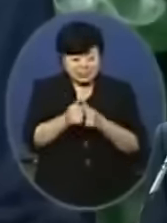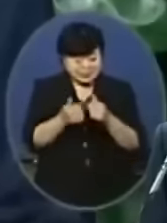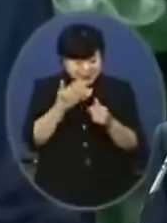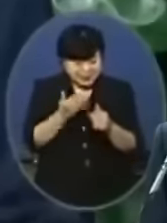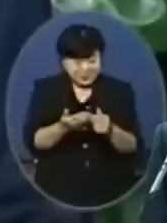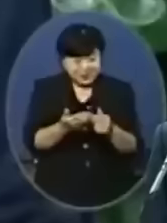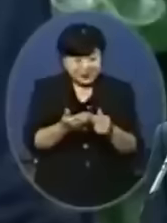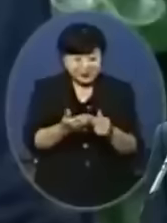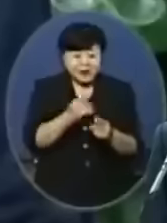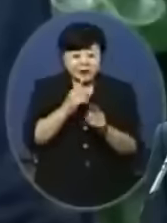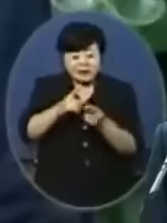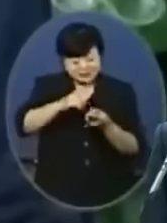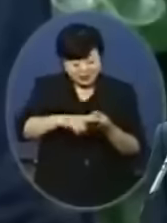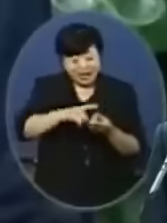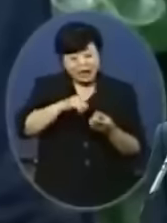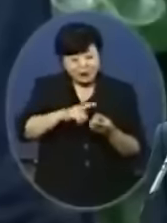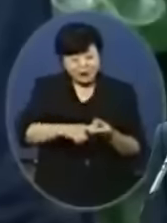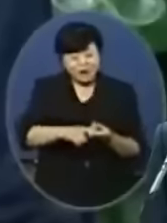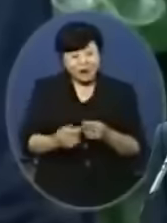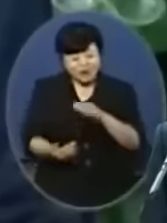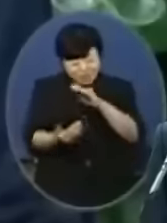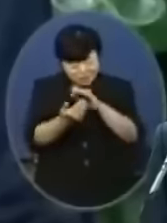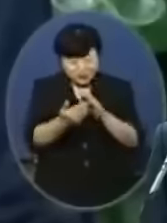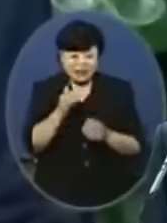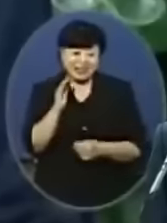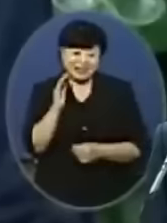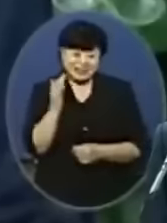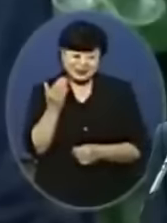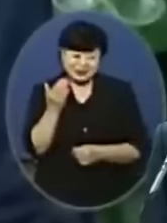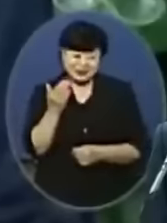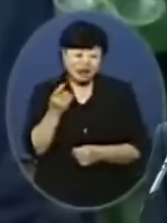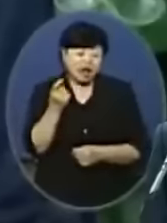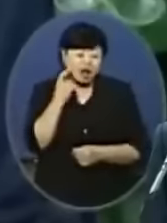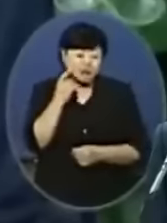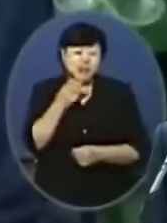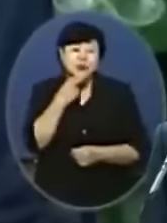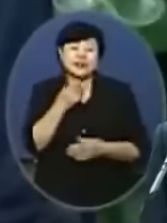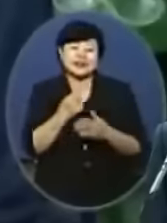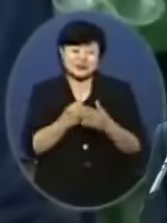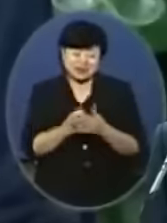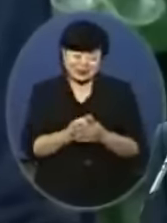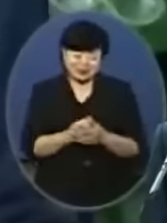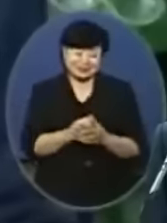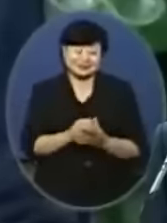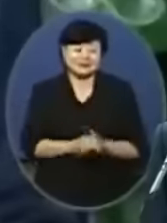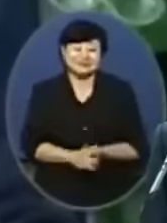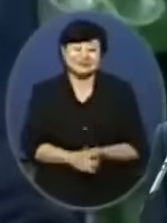하나님은 그 말씀대로 이룰 수밖에 없는 것은 거짓이 없었기 때문인 것입니다.